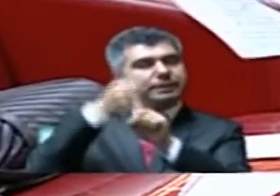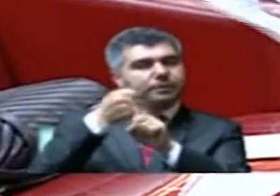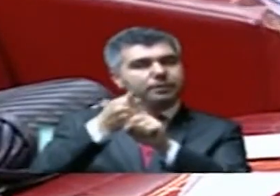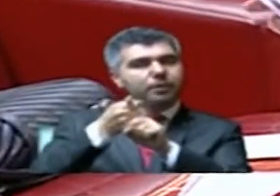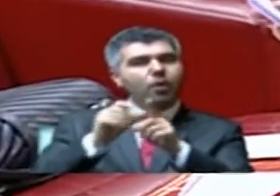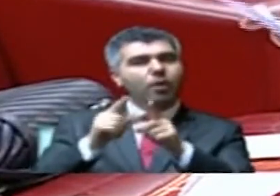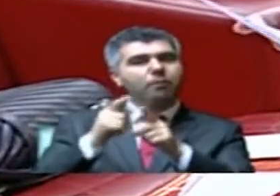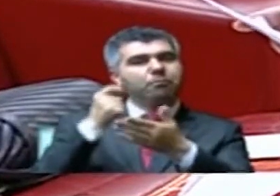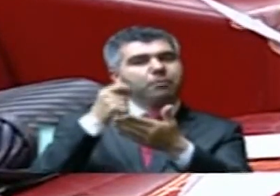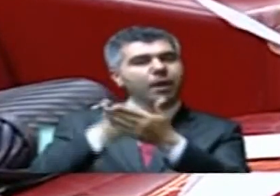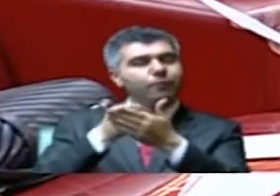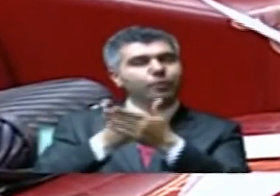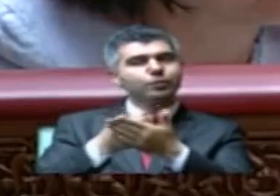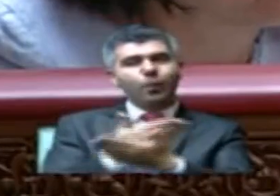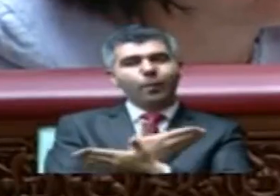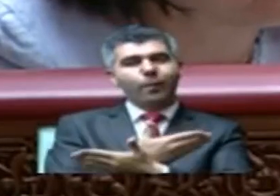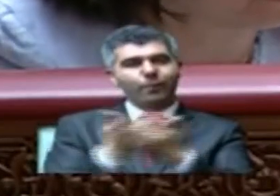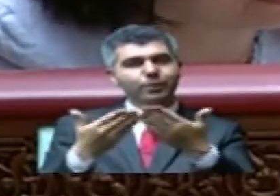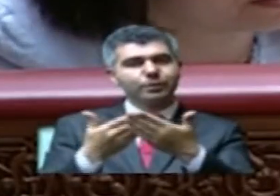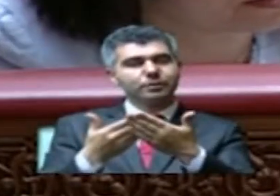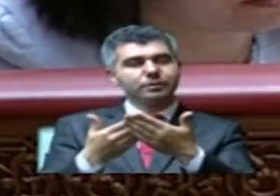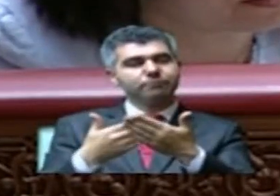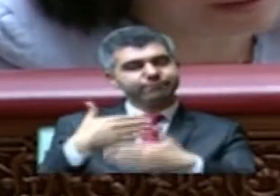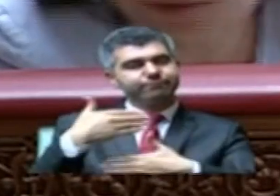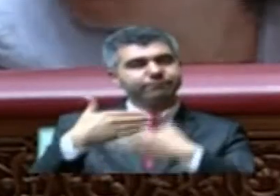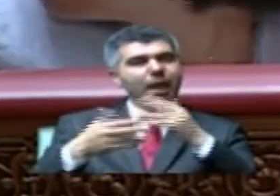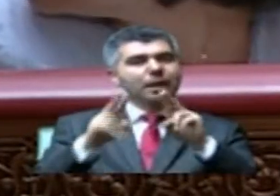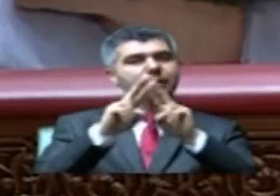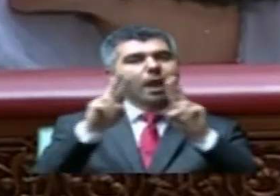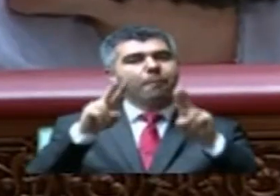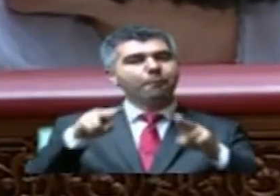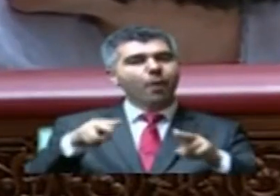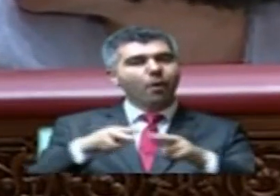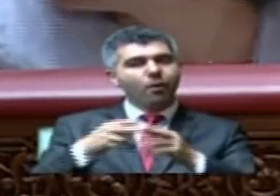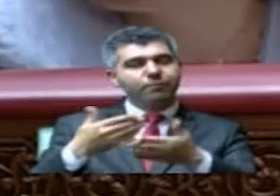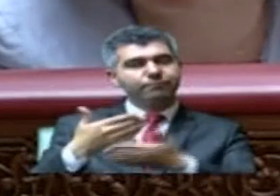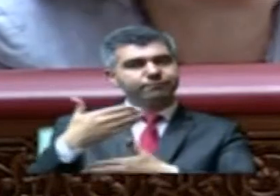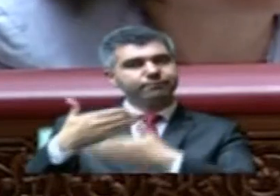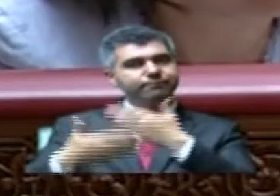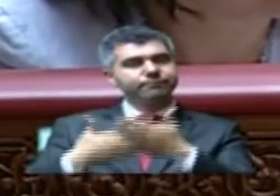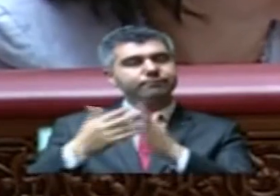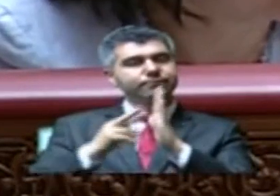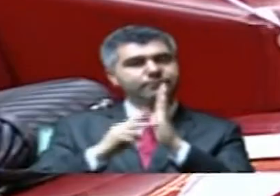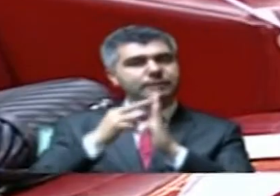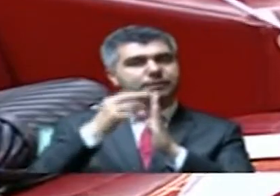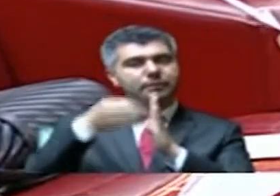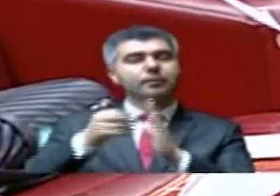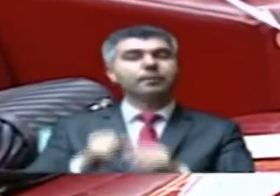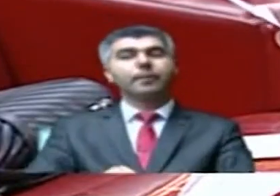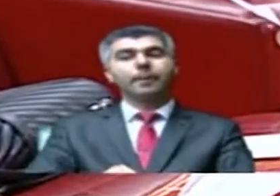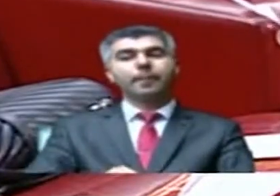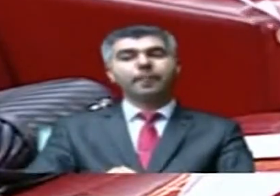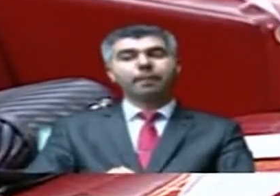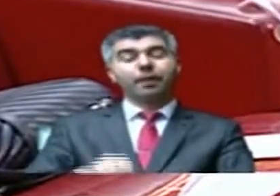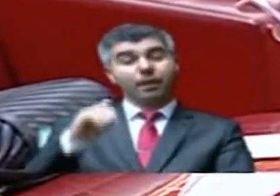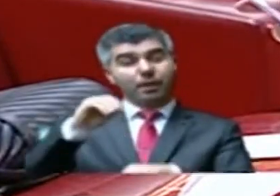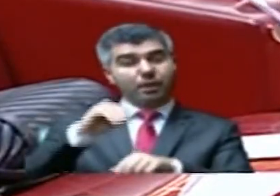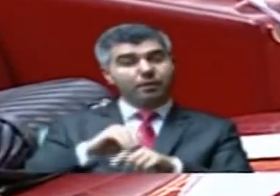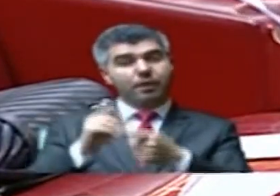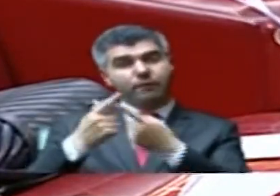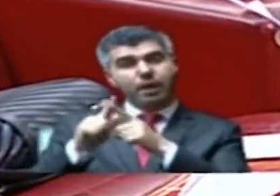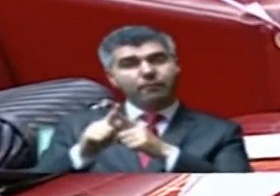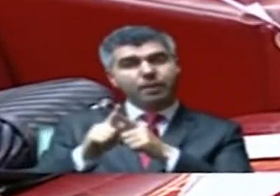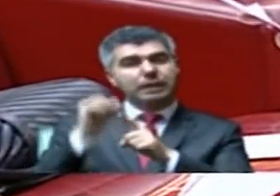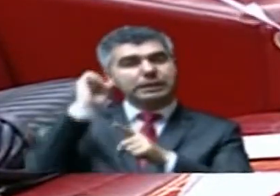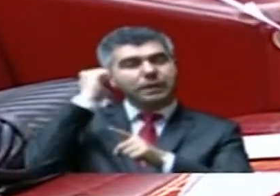القطاع الخاص. إذا هذا الشيء اللي كاين، ويتمحور دور القطاع الخاص سيتمحور دور القطاع الخاص في الحرص على